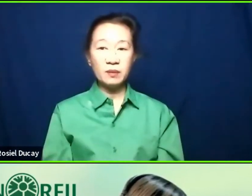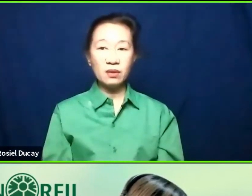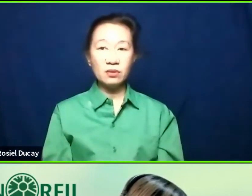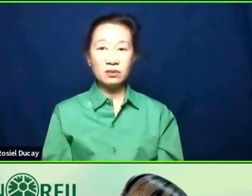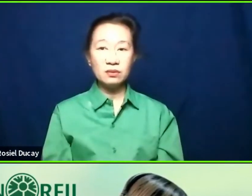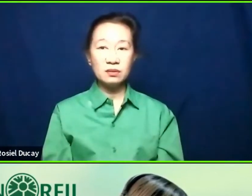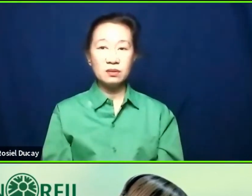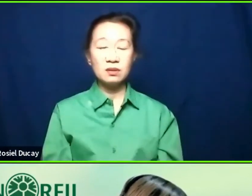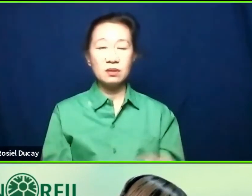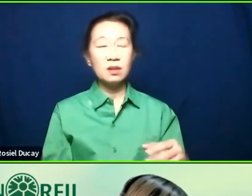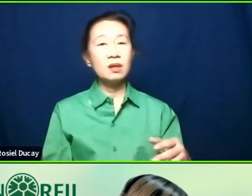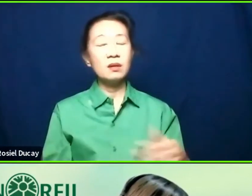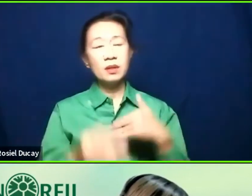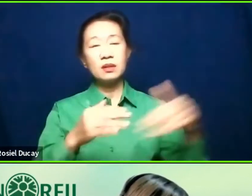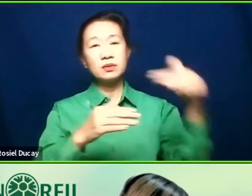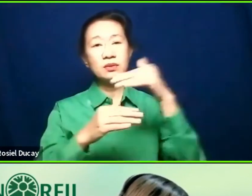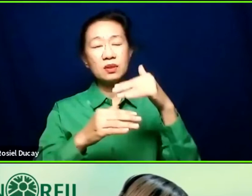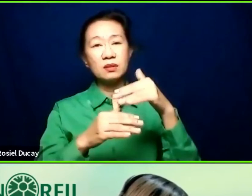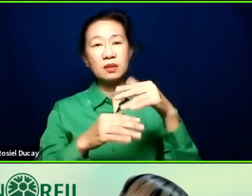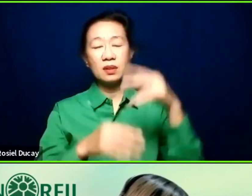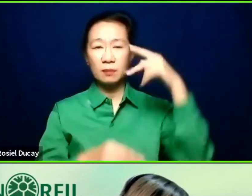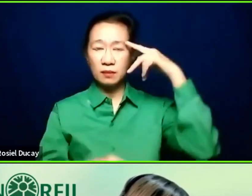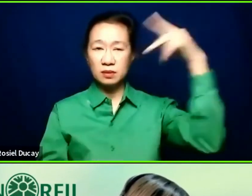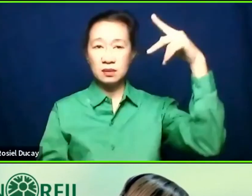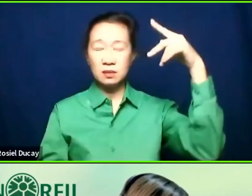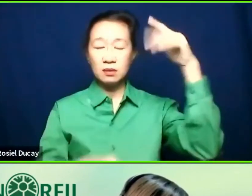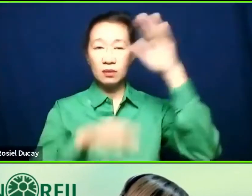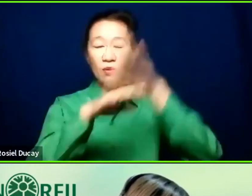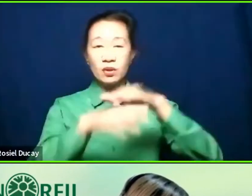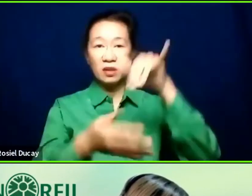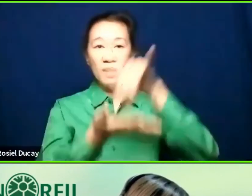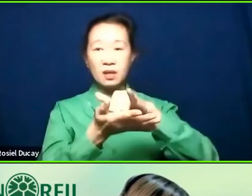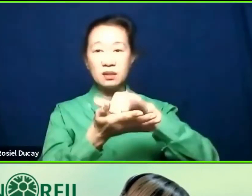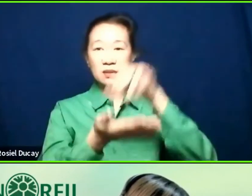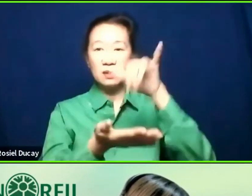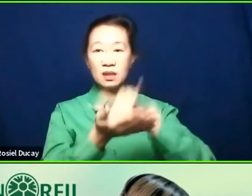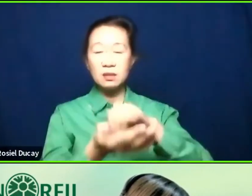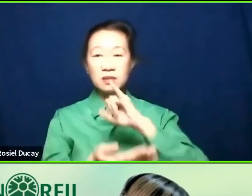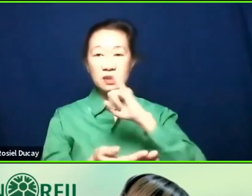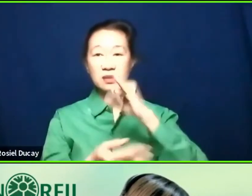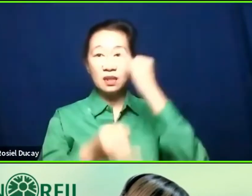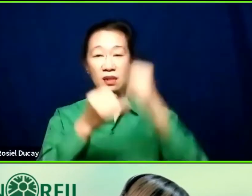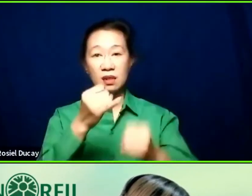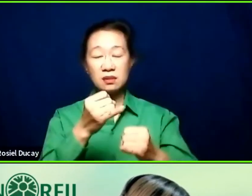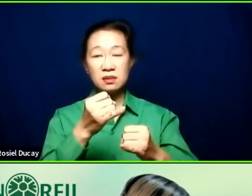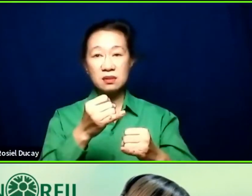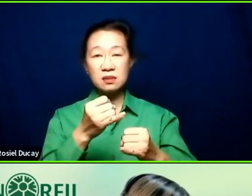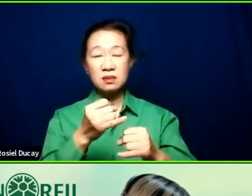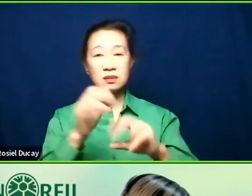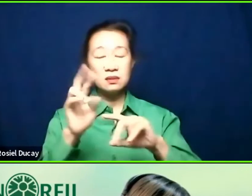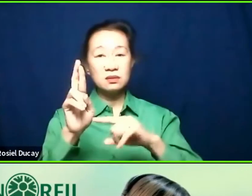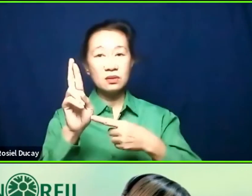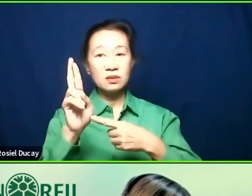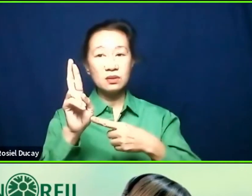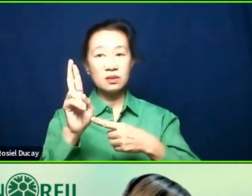parang pinopromote, no, na perspective, no, on that, na yun na ang pinaka last resort, no, na